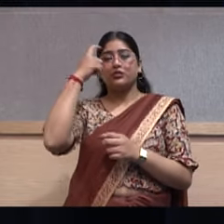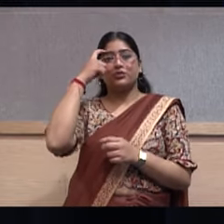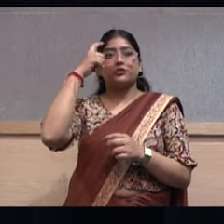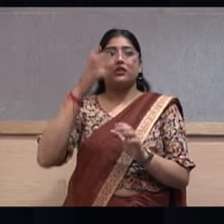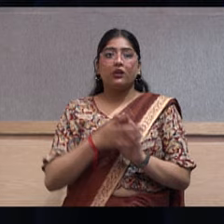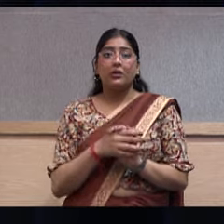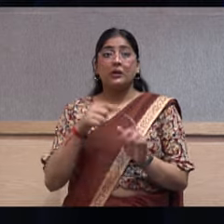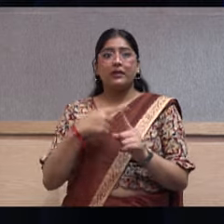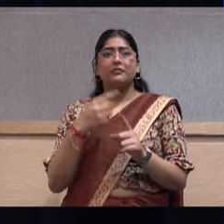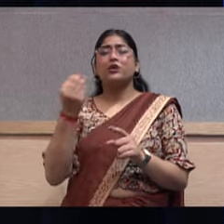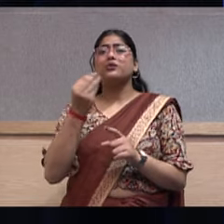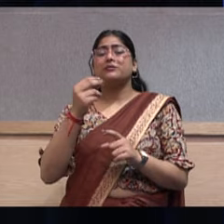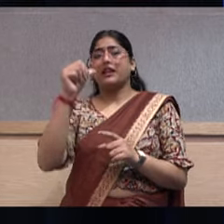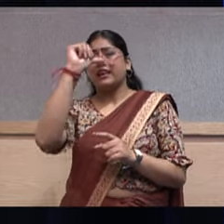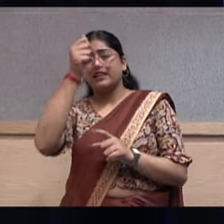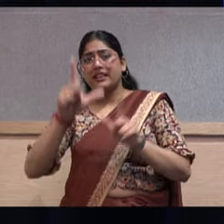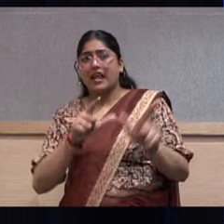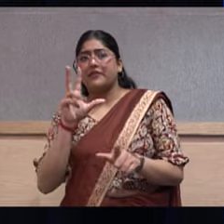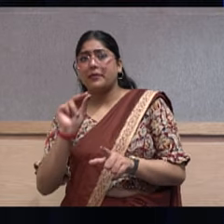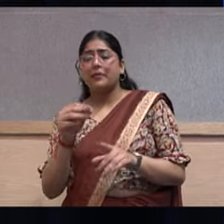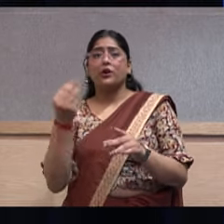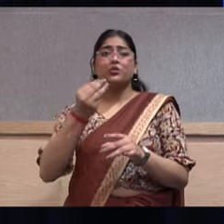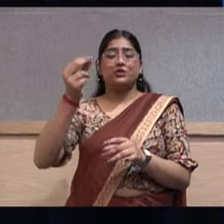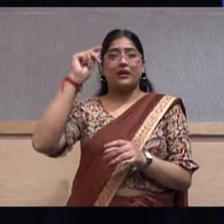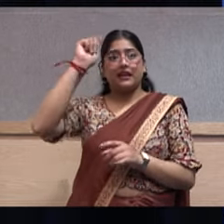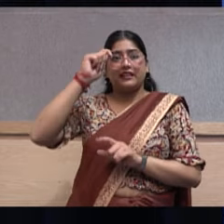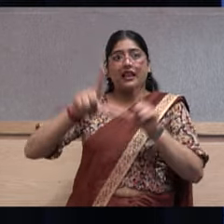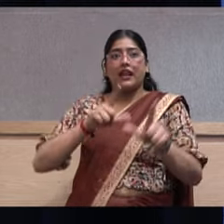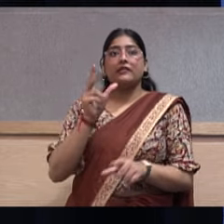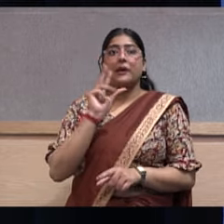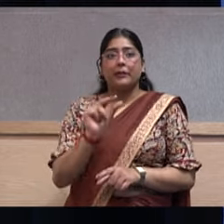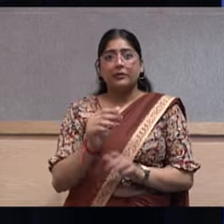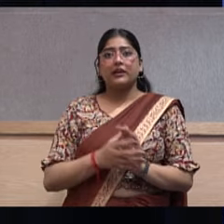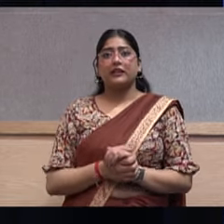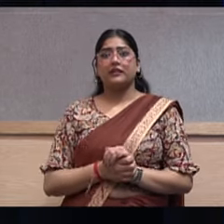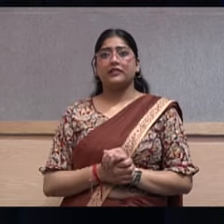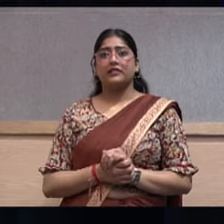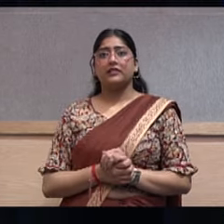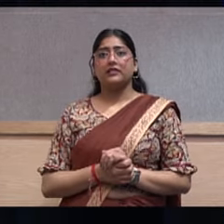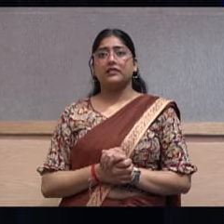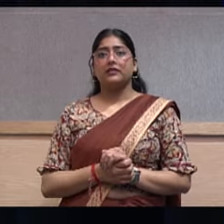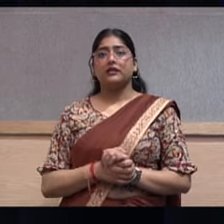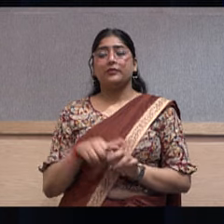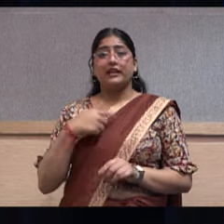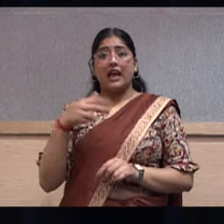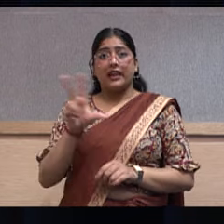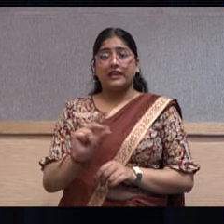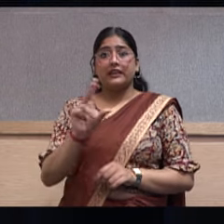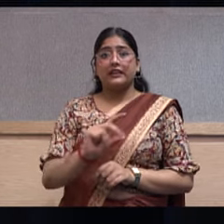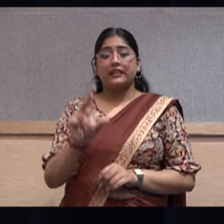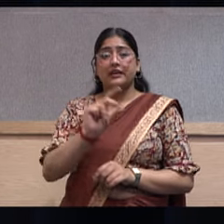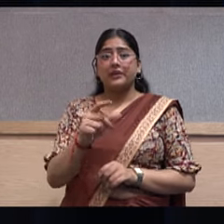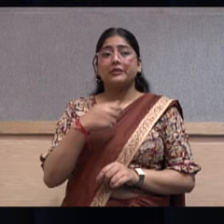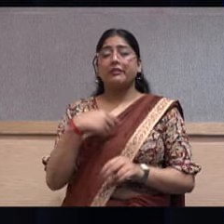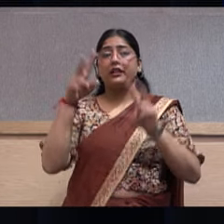में बोलता हूं और कभी इंग्लिश में बोलता हूं और इसको मैं नहीं बोलता हूं मैं बार-बार इस विषय को एक कोट करता